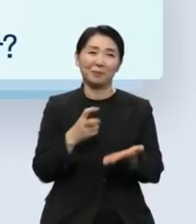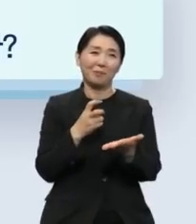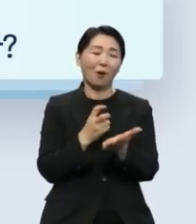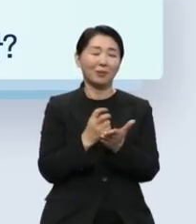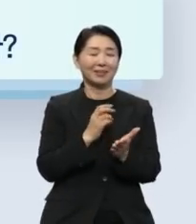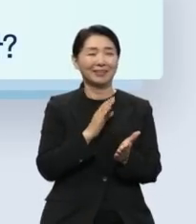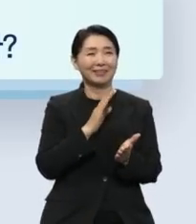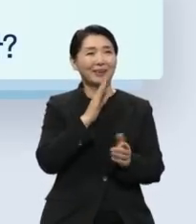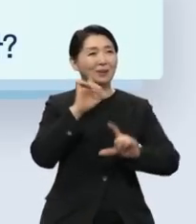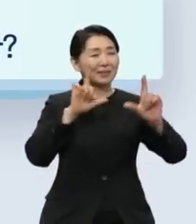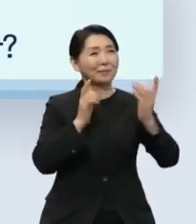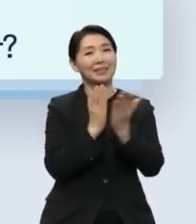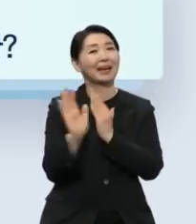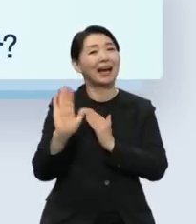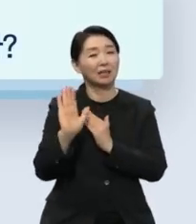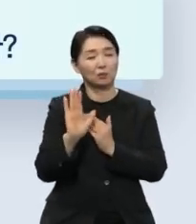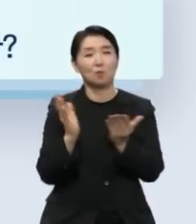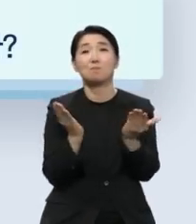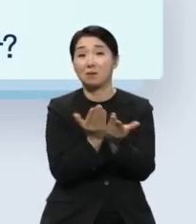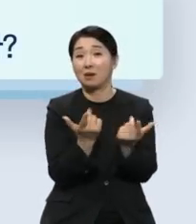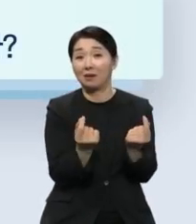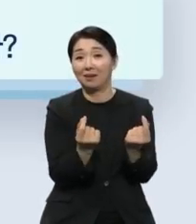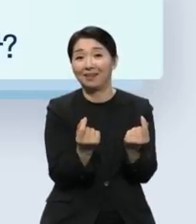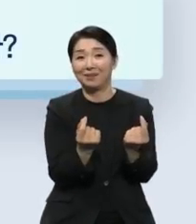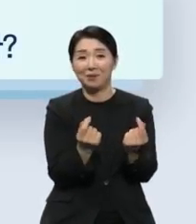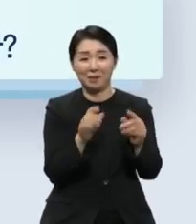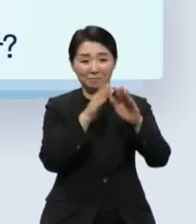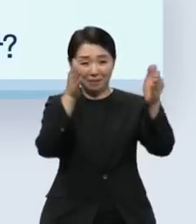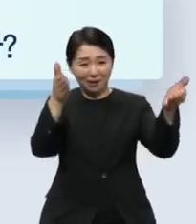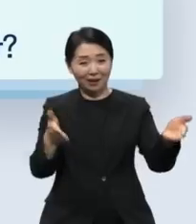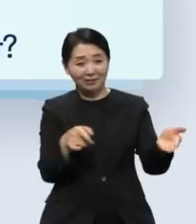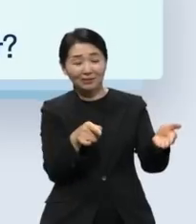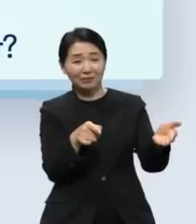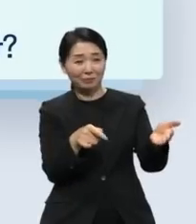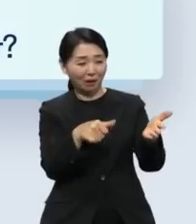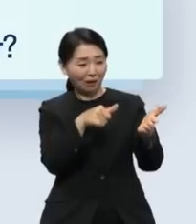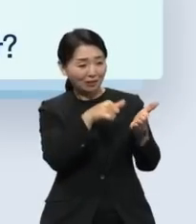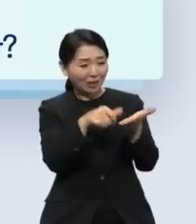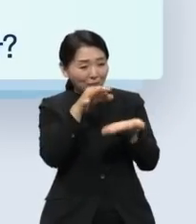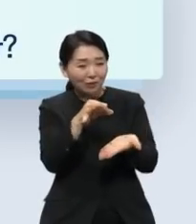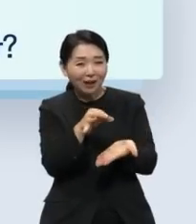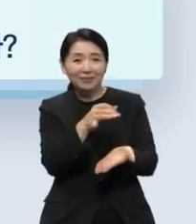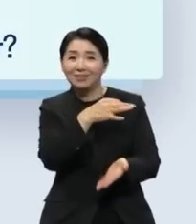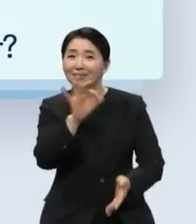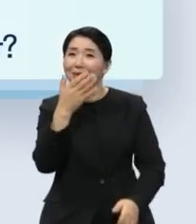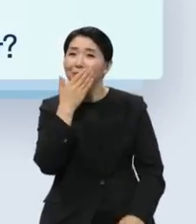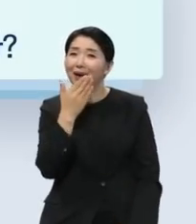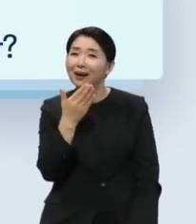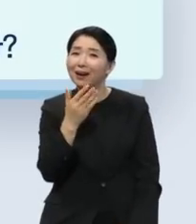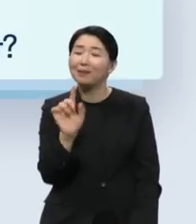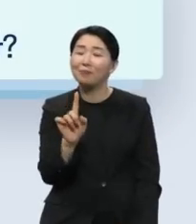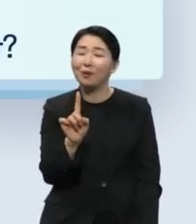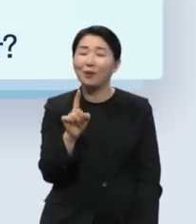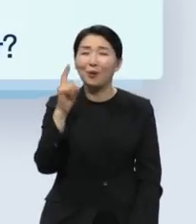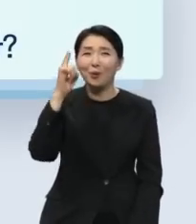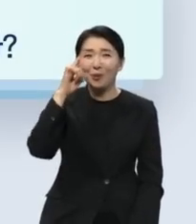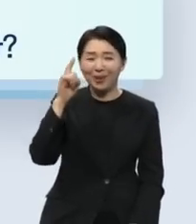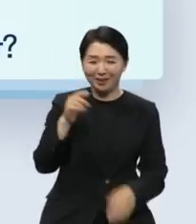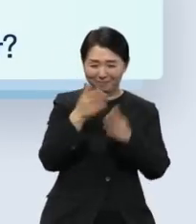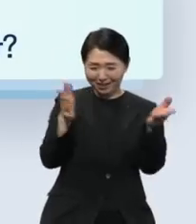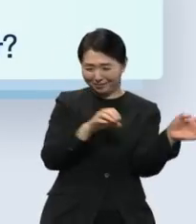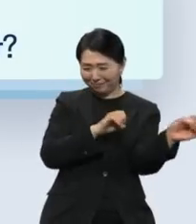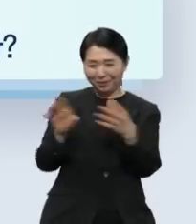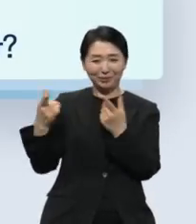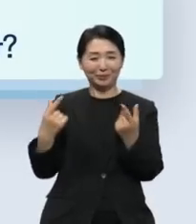현실하고 떨어져 있지 않기 때문에요 저렇게 그 저 박스에 과연 어떤 재물의 가치를 인정할 수 있을까 사실 버려진 박스라고 봐도